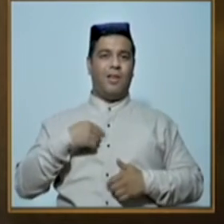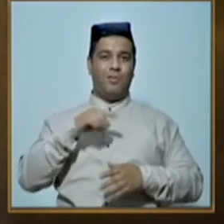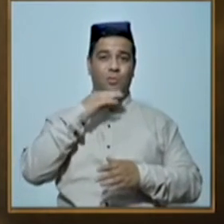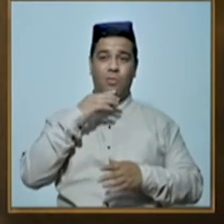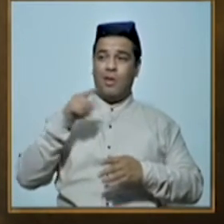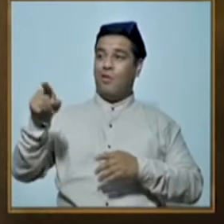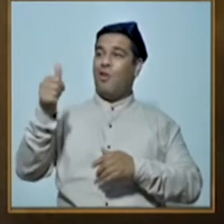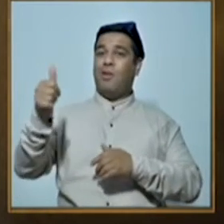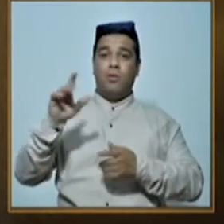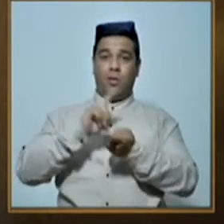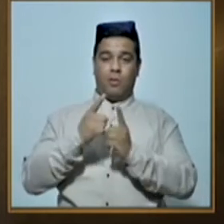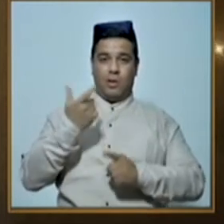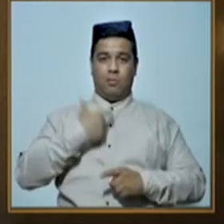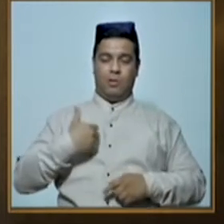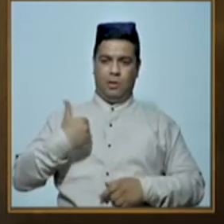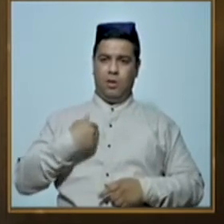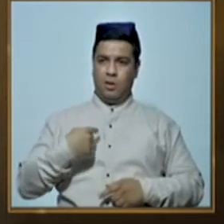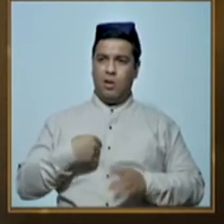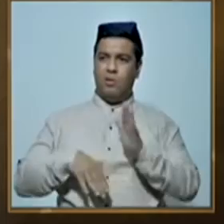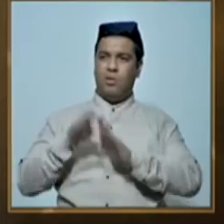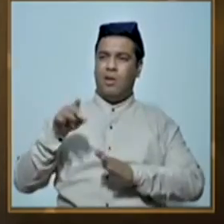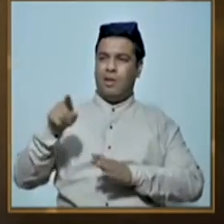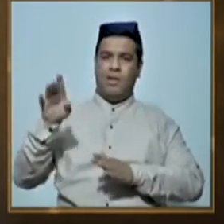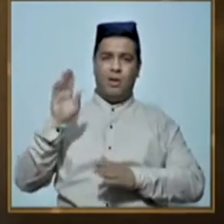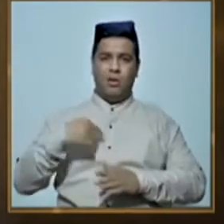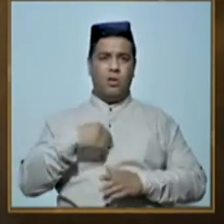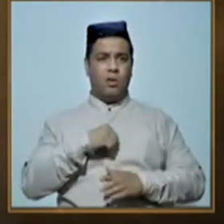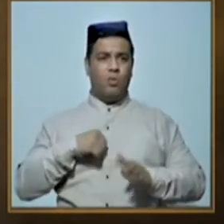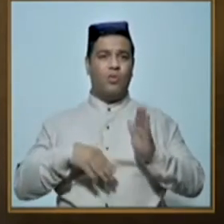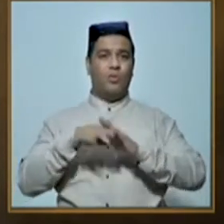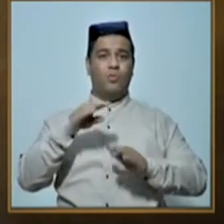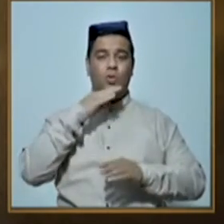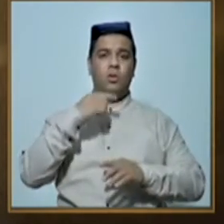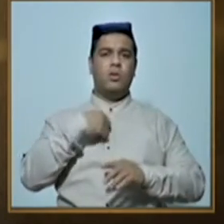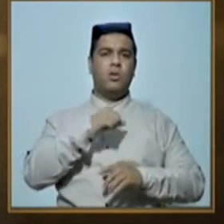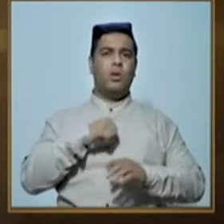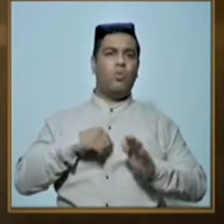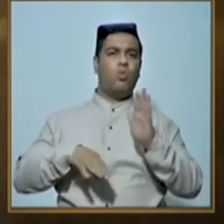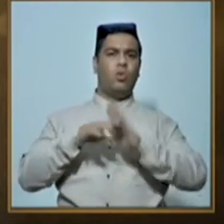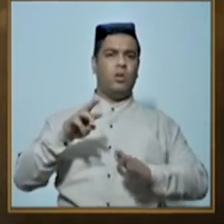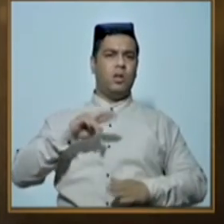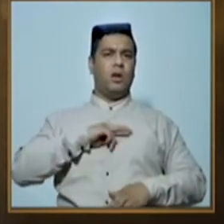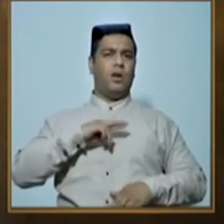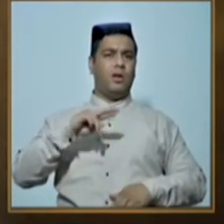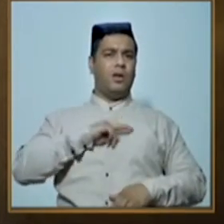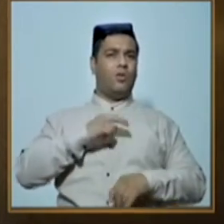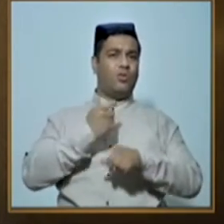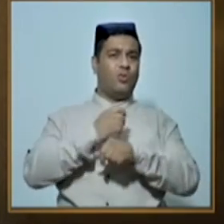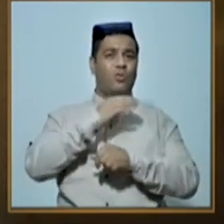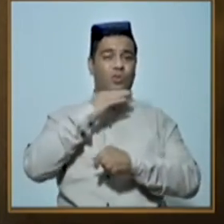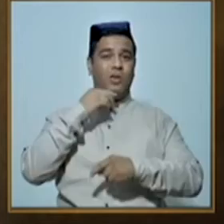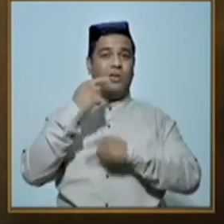maqtamayapti, o'zini o'zi maqtayapti. O'zini o'zi, demak, afzalman, zo'rman deb